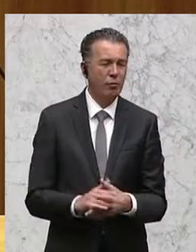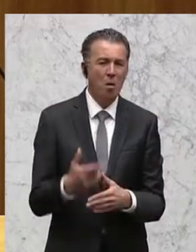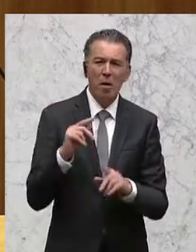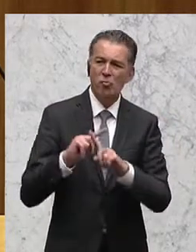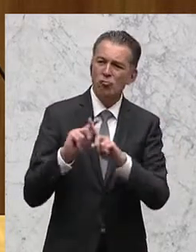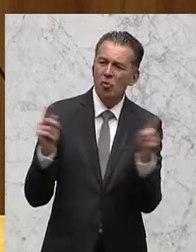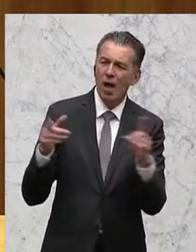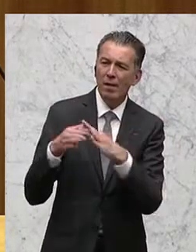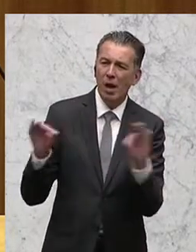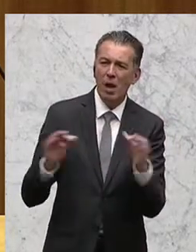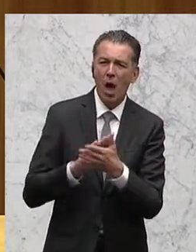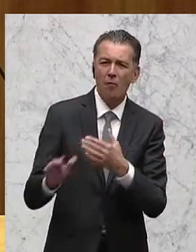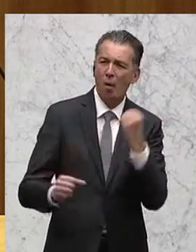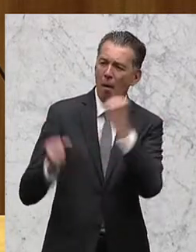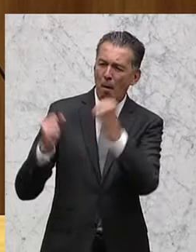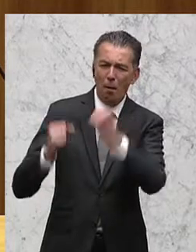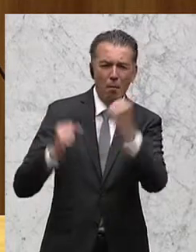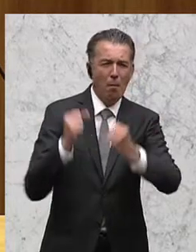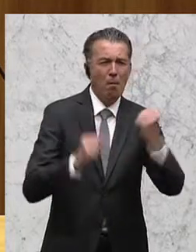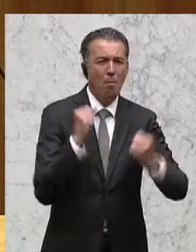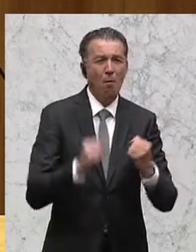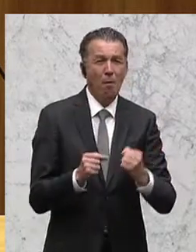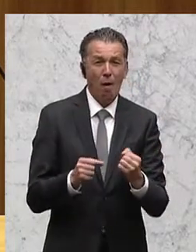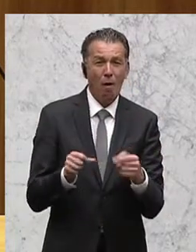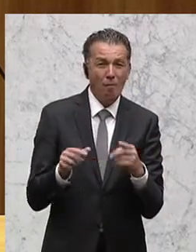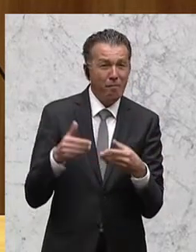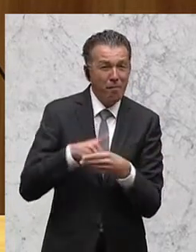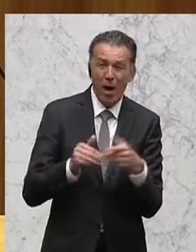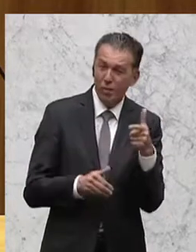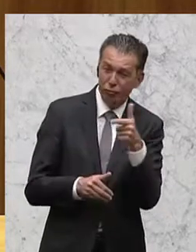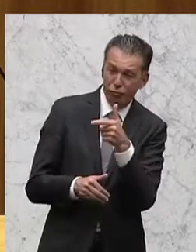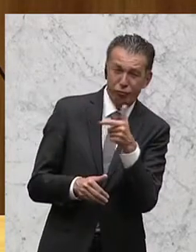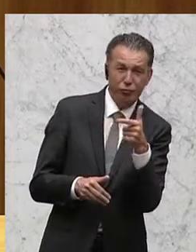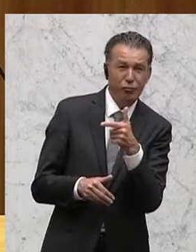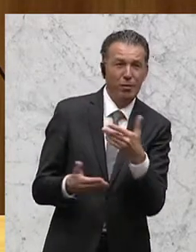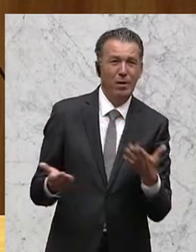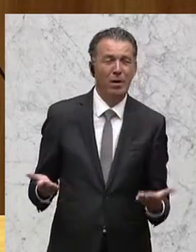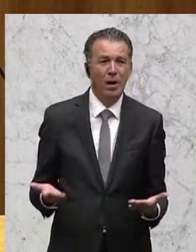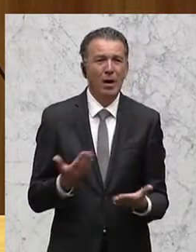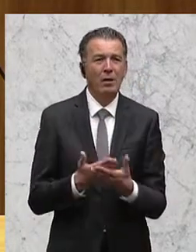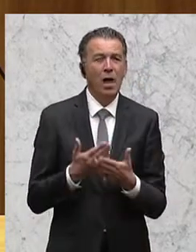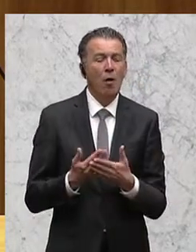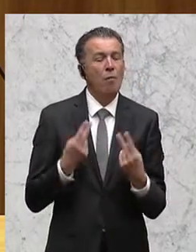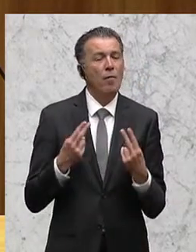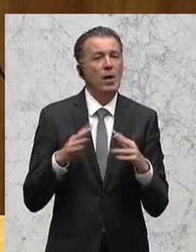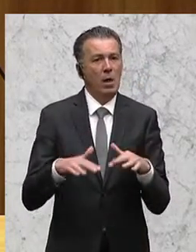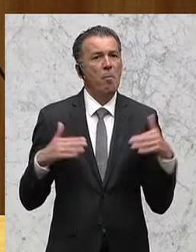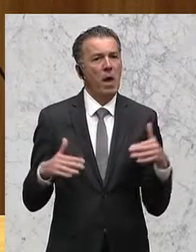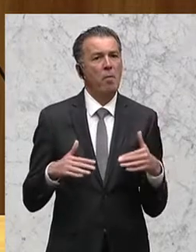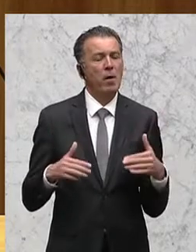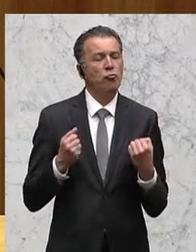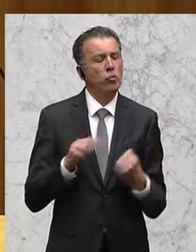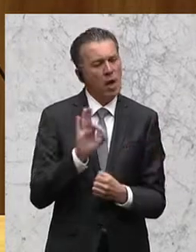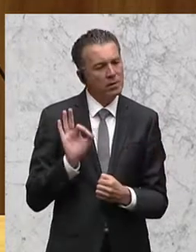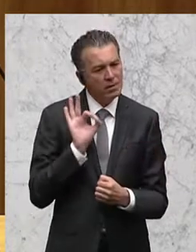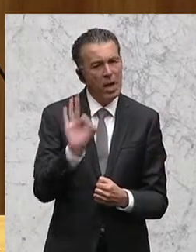angehören massakriert werden verlaufenden kameras und daher ist es wichtig dass hier das hohe haus ein starkes zeichen setzt und sagt